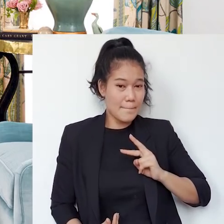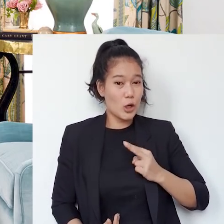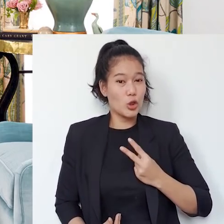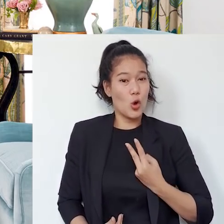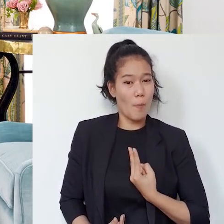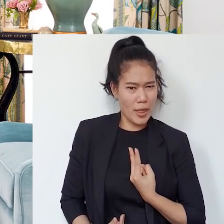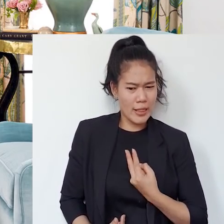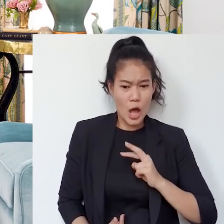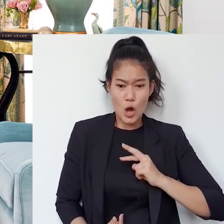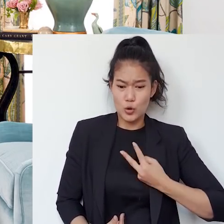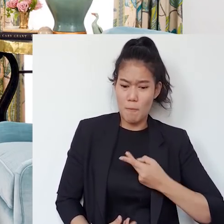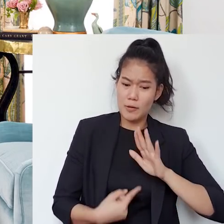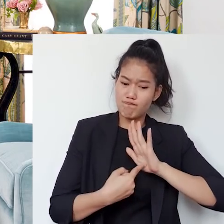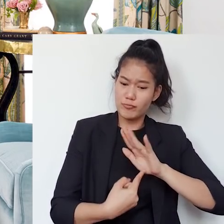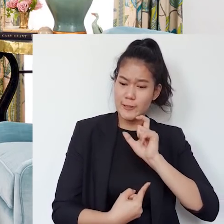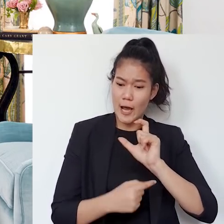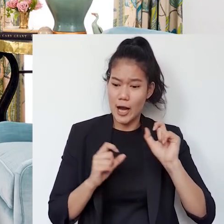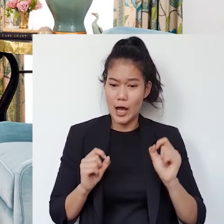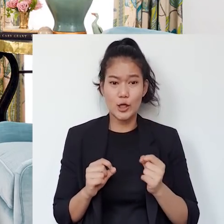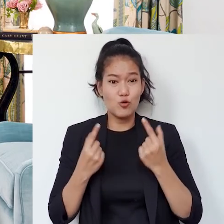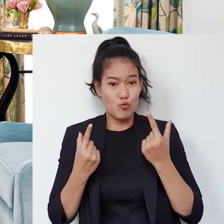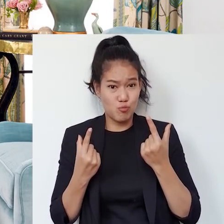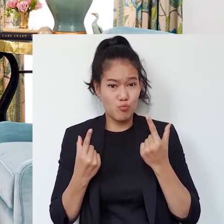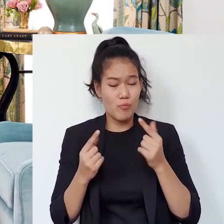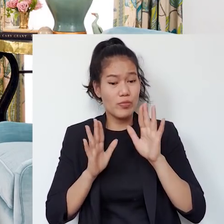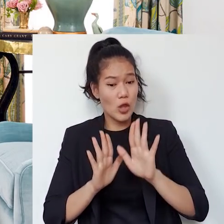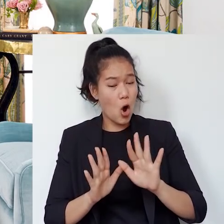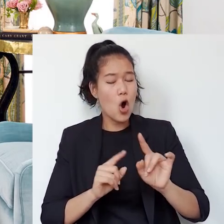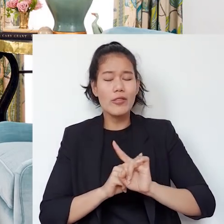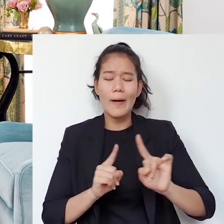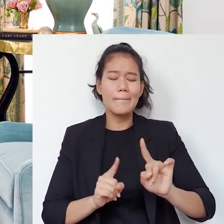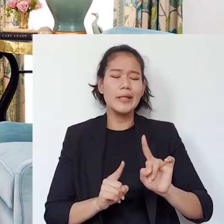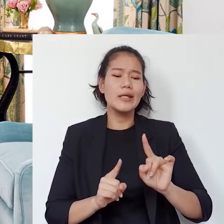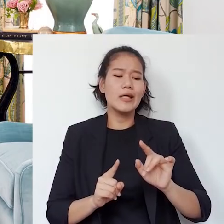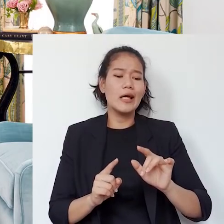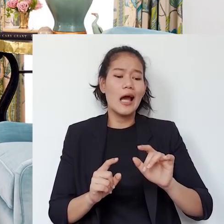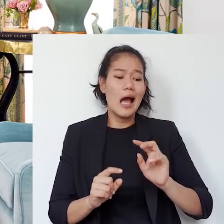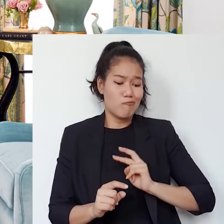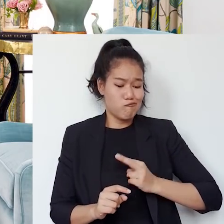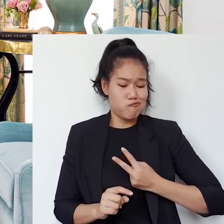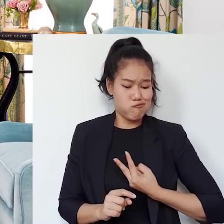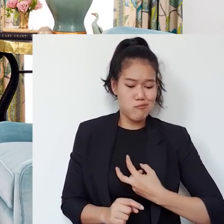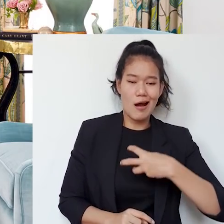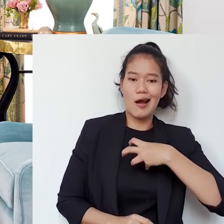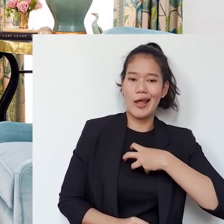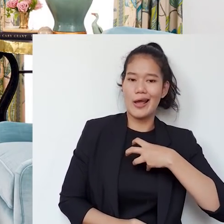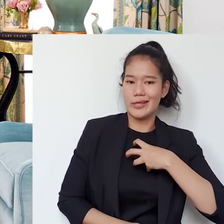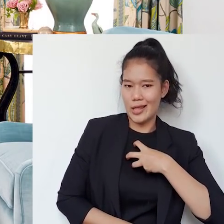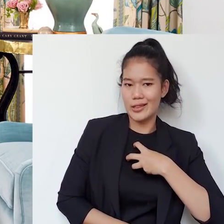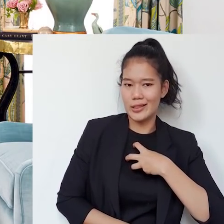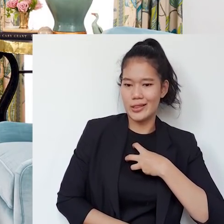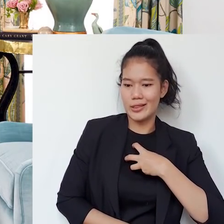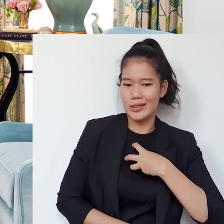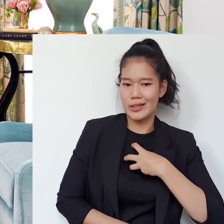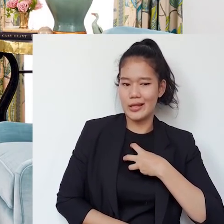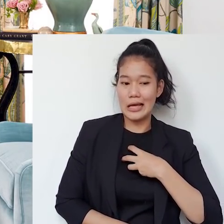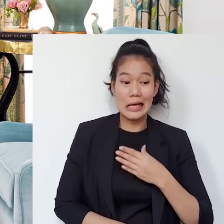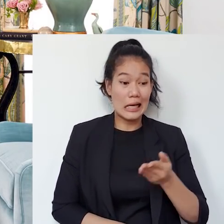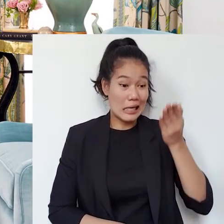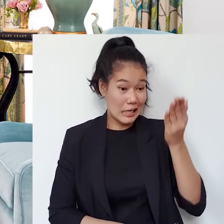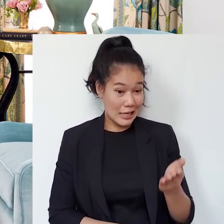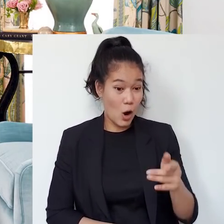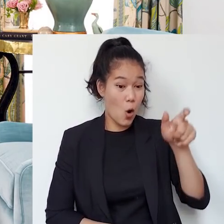hanya dari cara hidup, pembawaan hidup, tetapi juga bertobat dari keyakinannya. Dia adalah